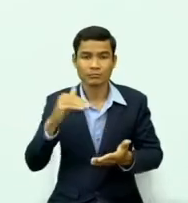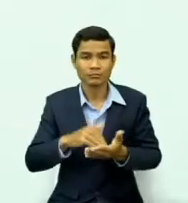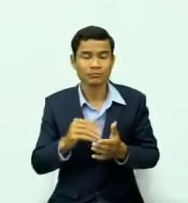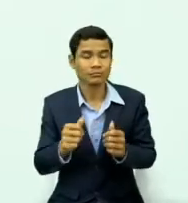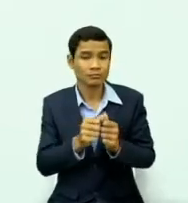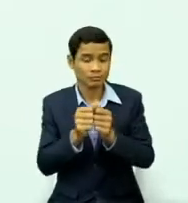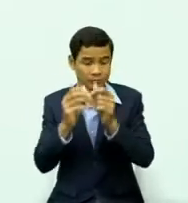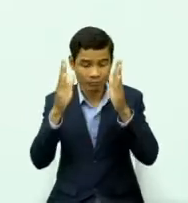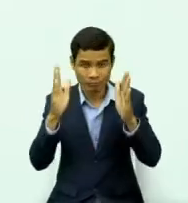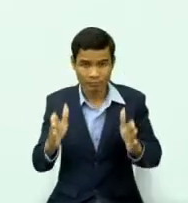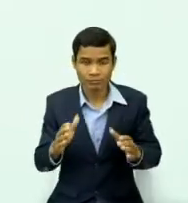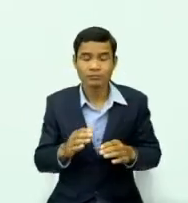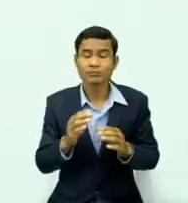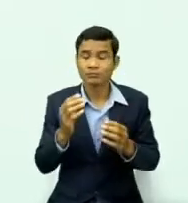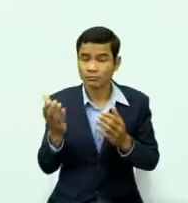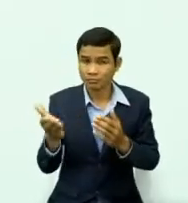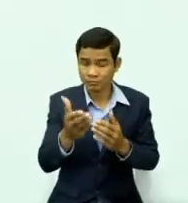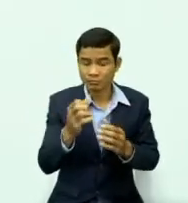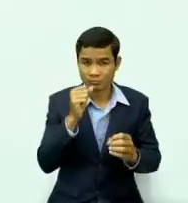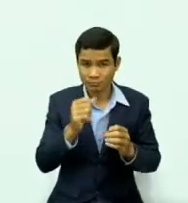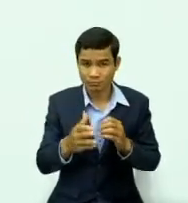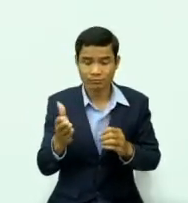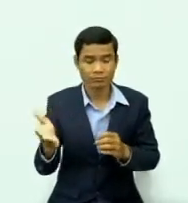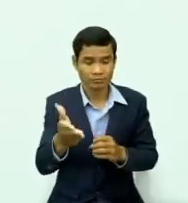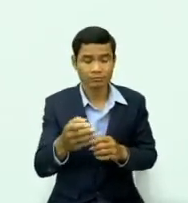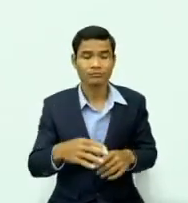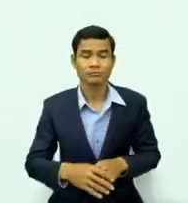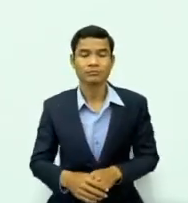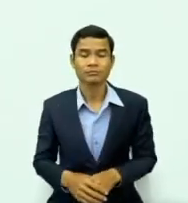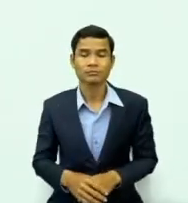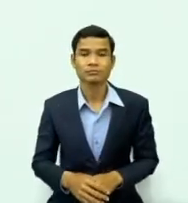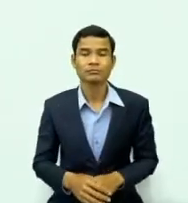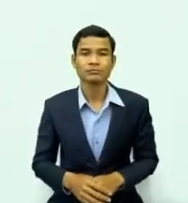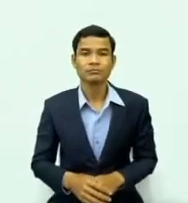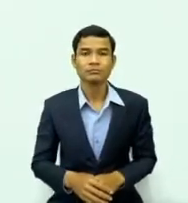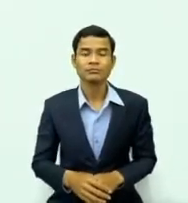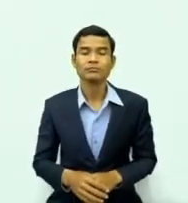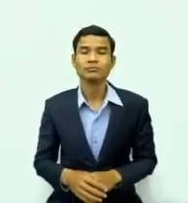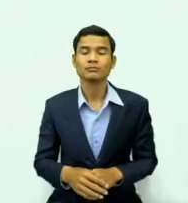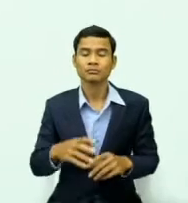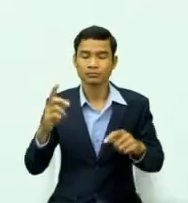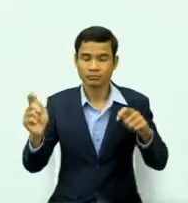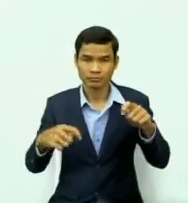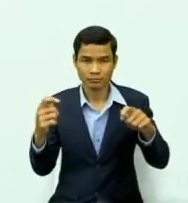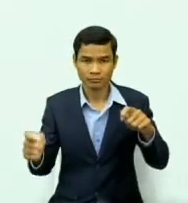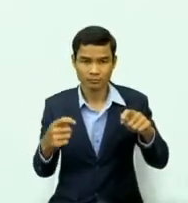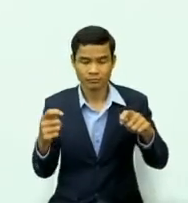mùi nè cừu con ná. Tỏ dưng ăn tặng ạc nế chắp bà đàm. Rô vầy.